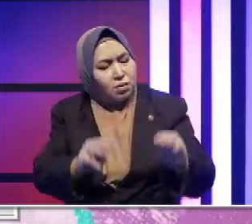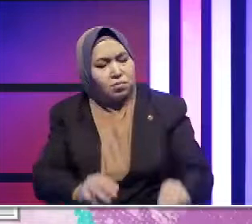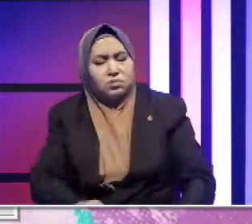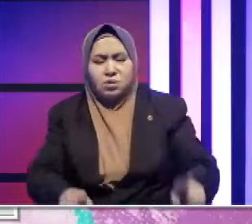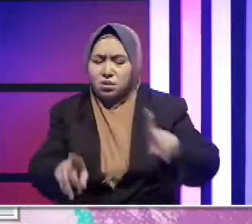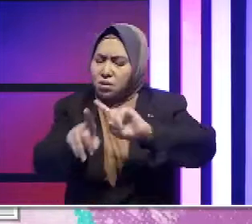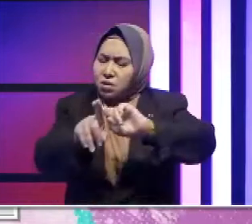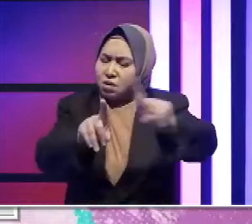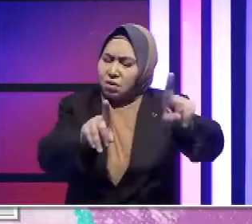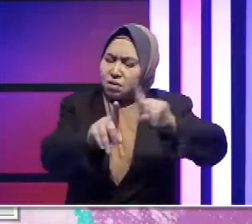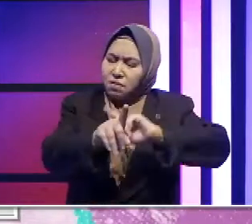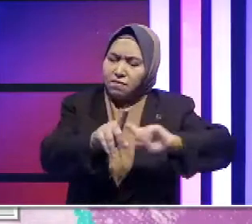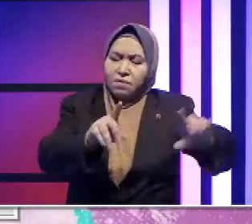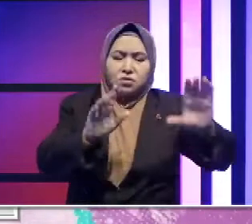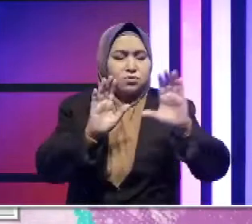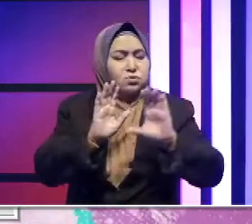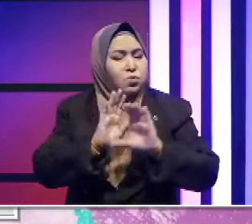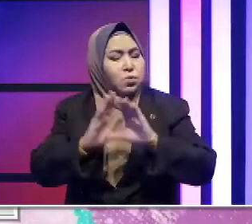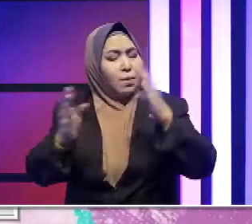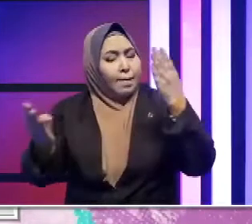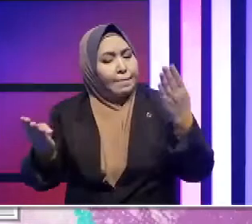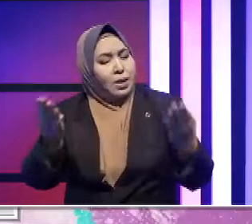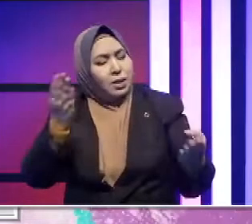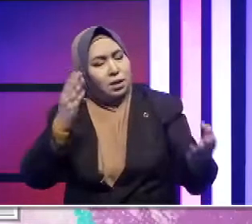للناس في هذا